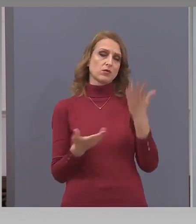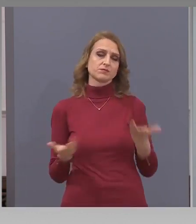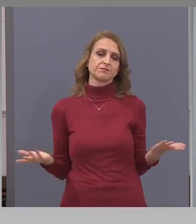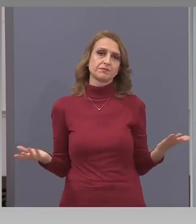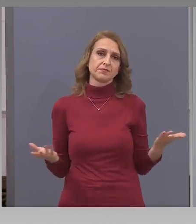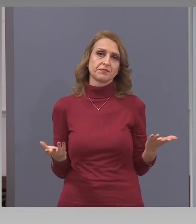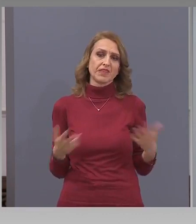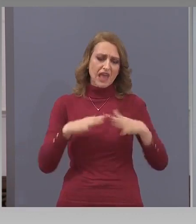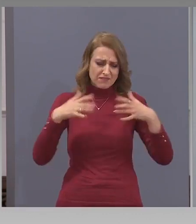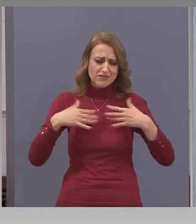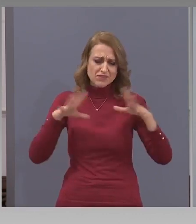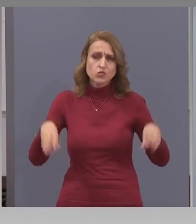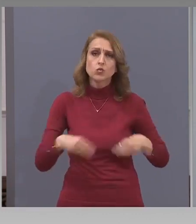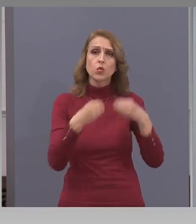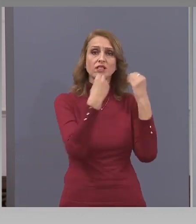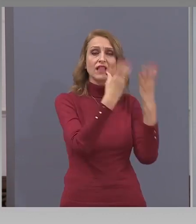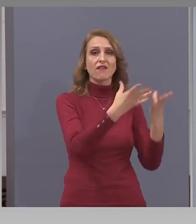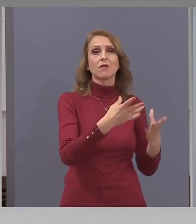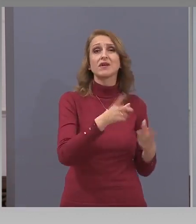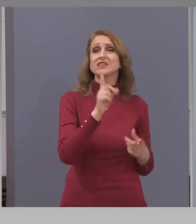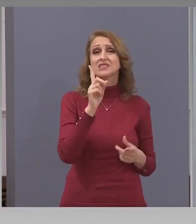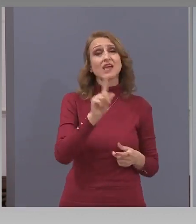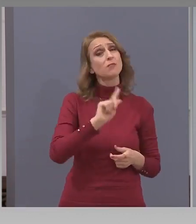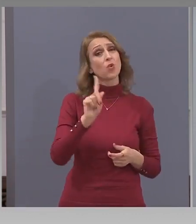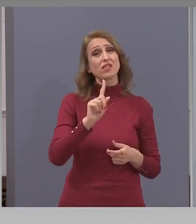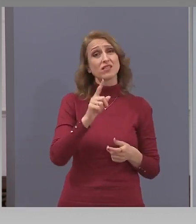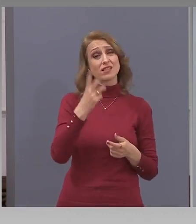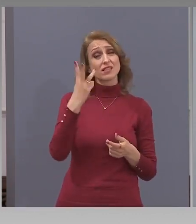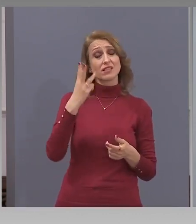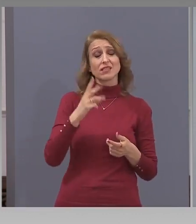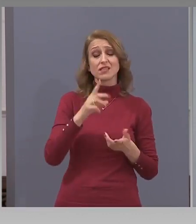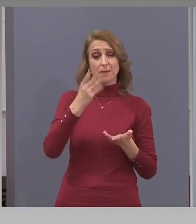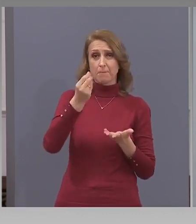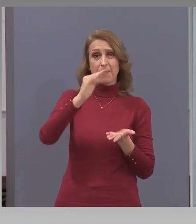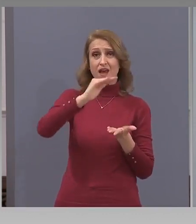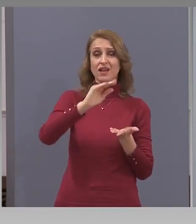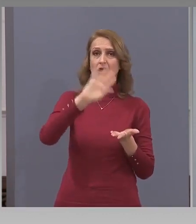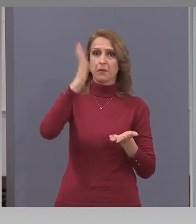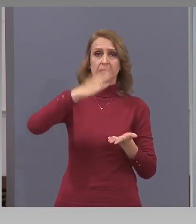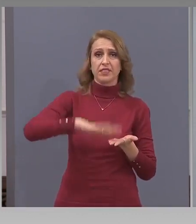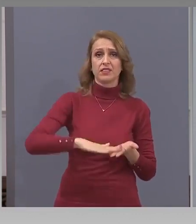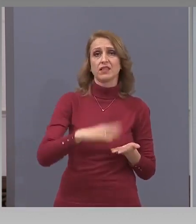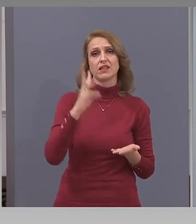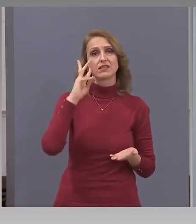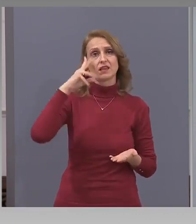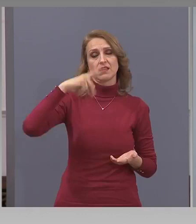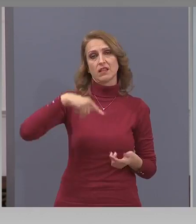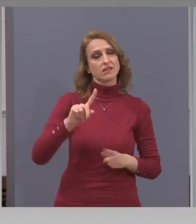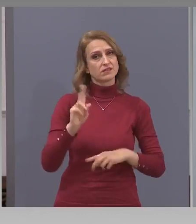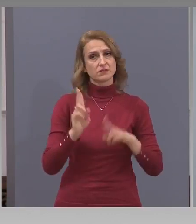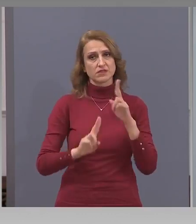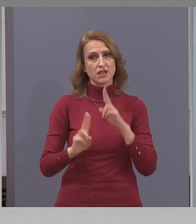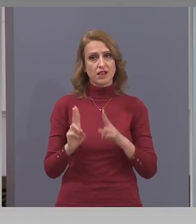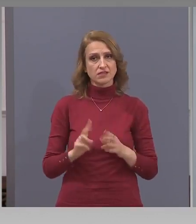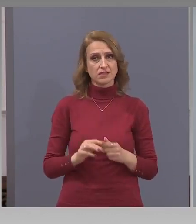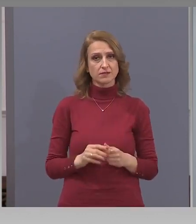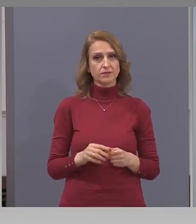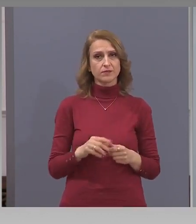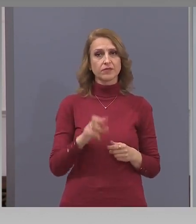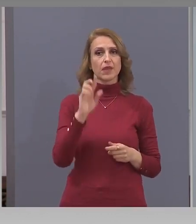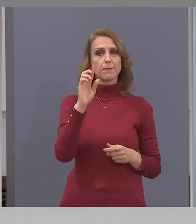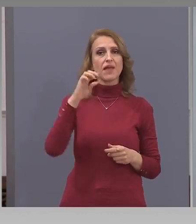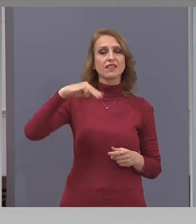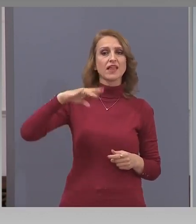ги даваме. Само не похарчете за 3 дена парите, защото това го знаеме как става. Слушай. БНТ, един въпрос, ако